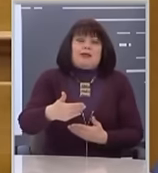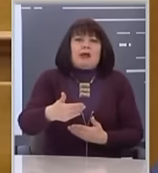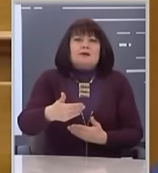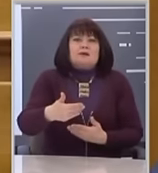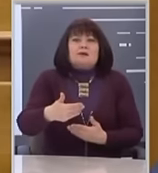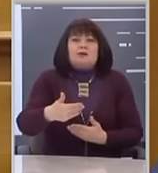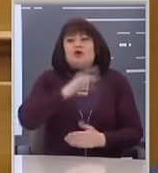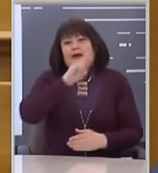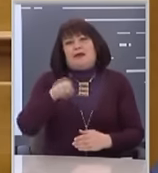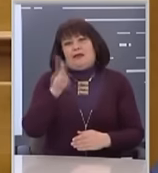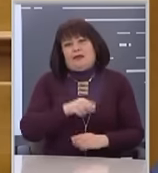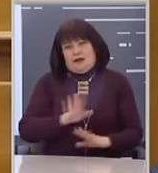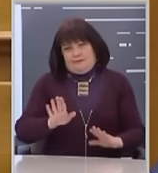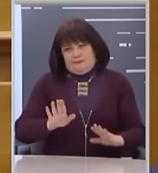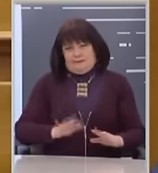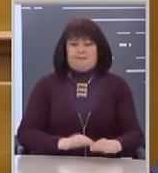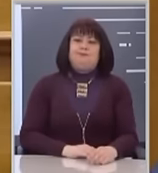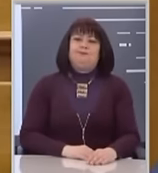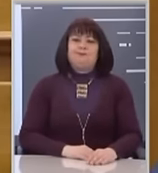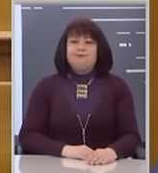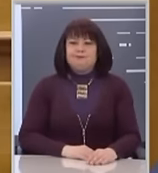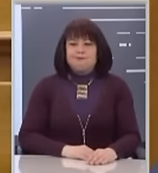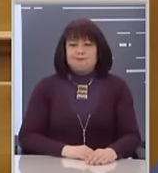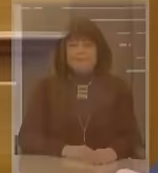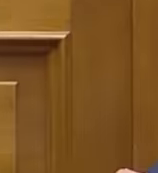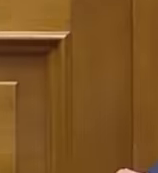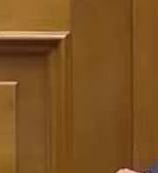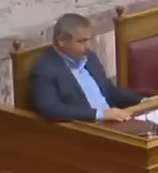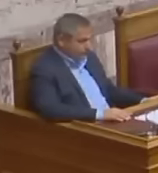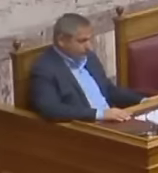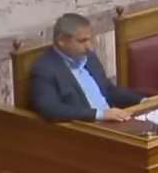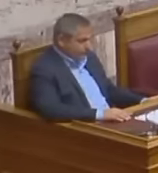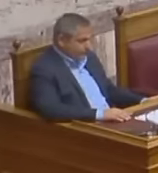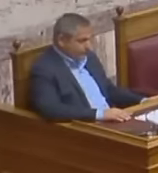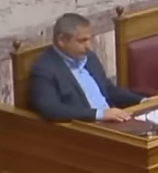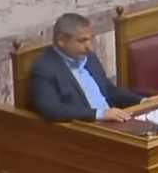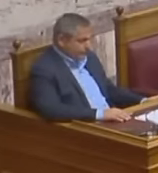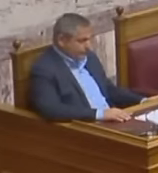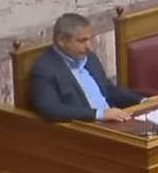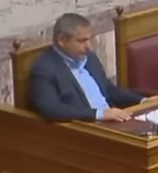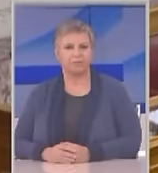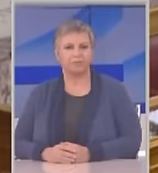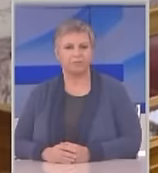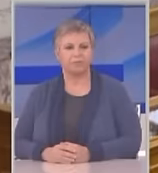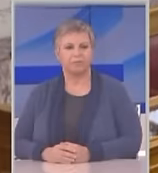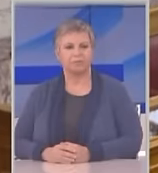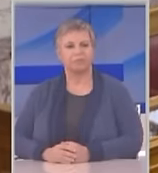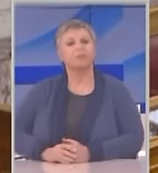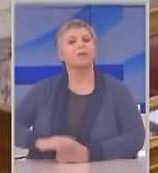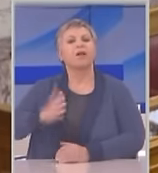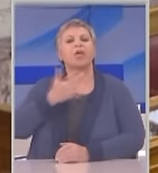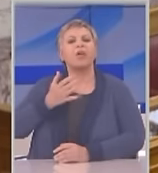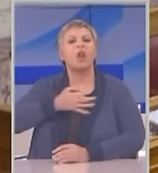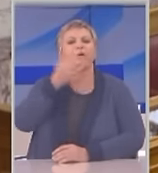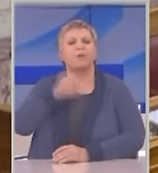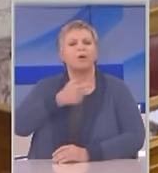ότι θα καταργηθεί. Όμως, κυρίες και κύριοι συνάδελφοι, αυτό το άρθρο δεν προέκυψε